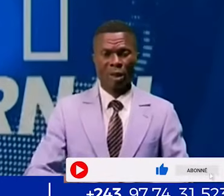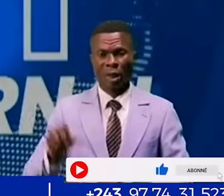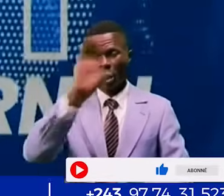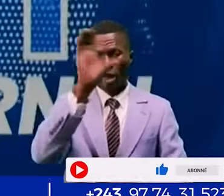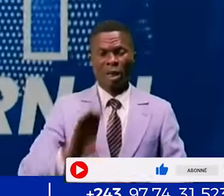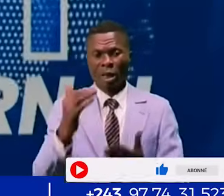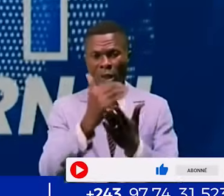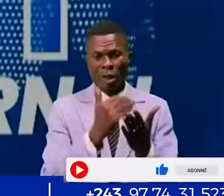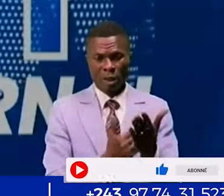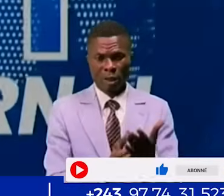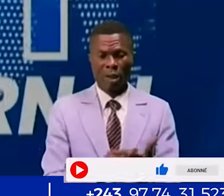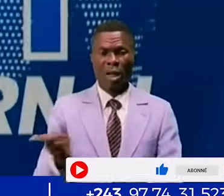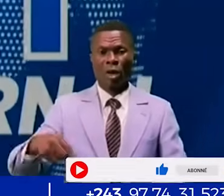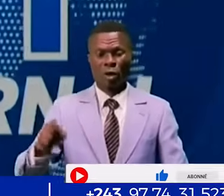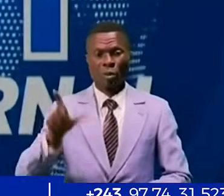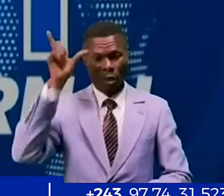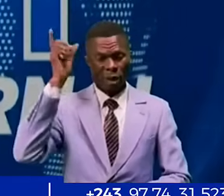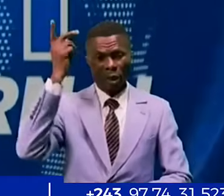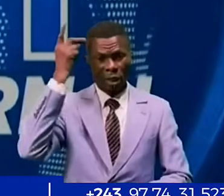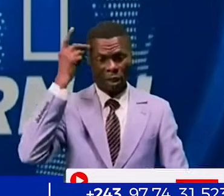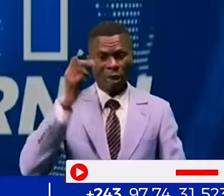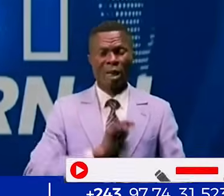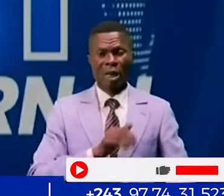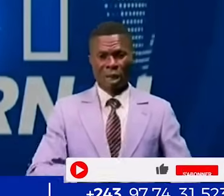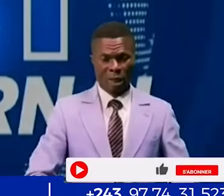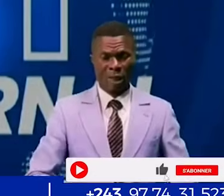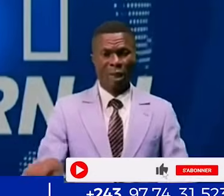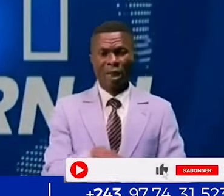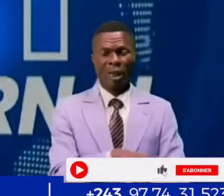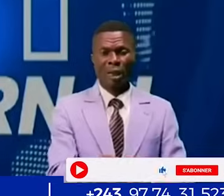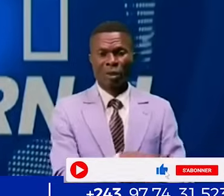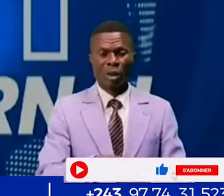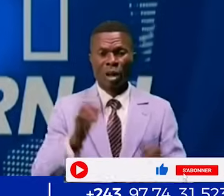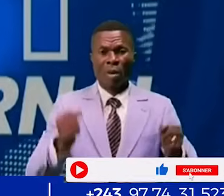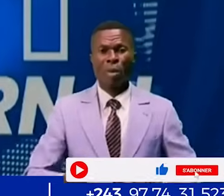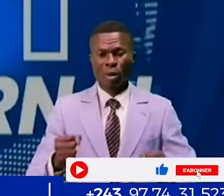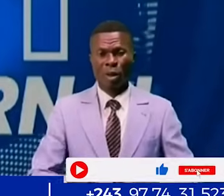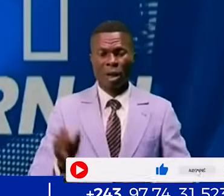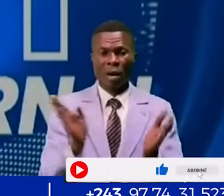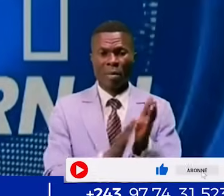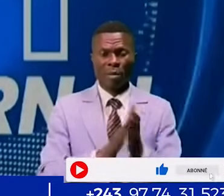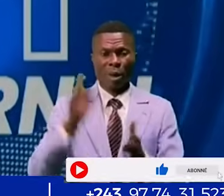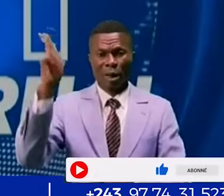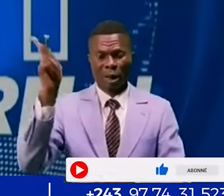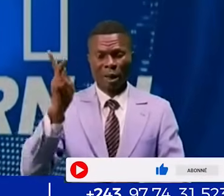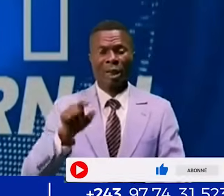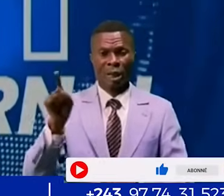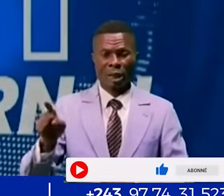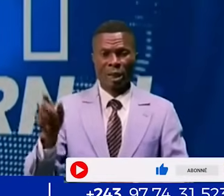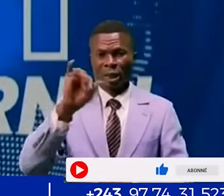communes ci-après. Gombe, Lingala, Kinshasa, Kazavubu, Ngiringiri, Barumbu, Bondal, Kitambo,